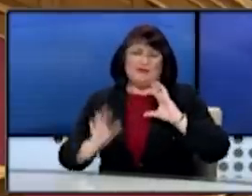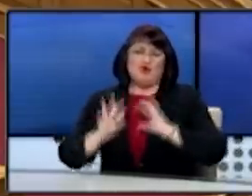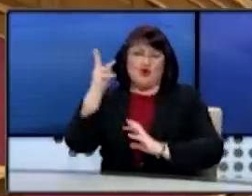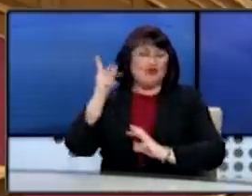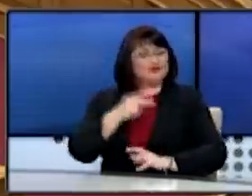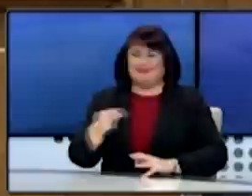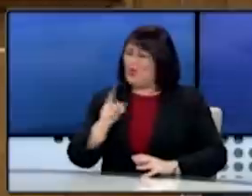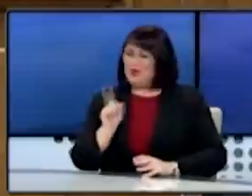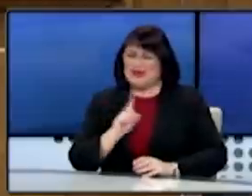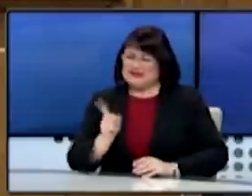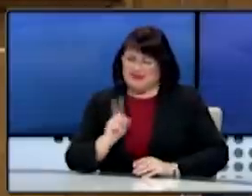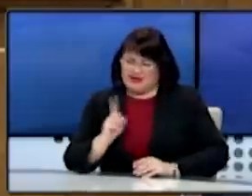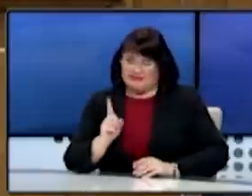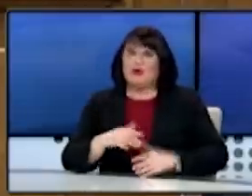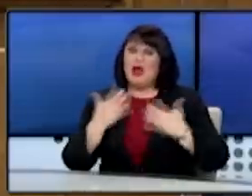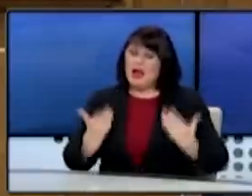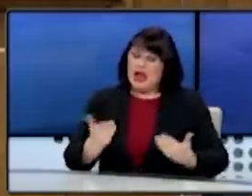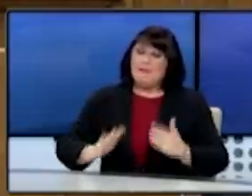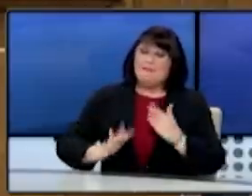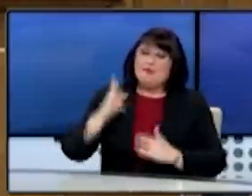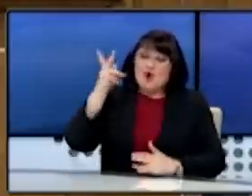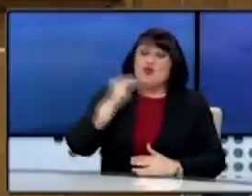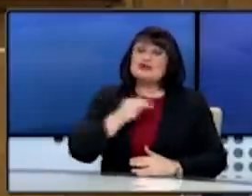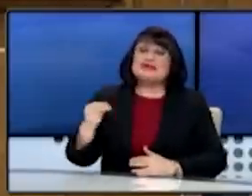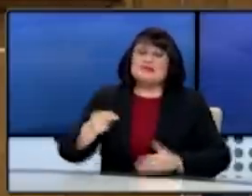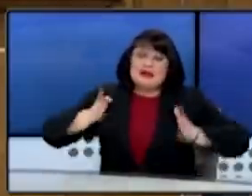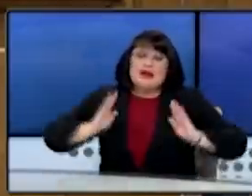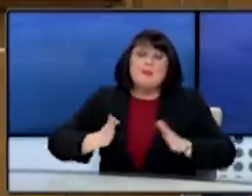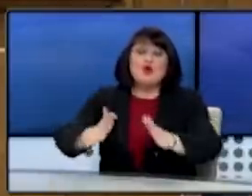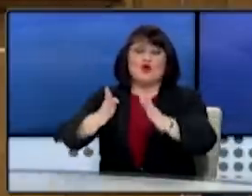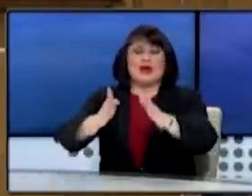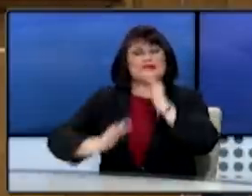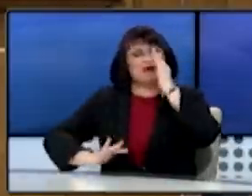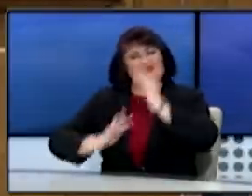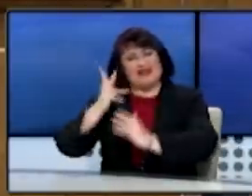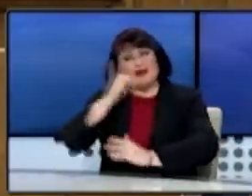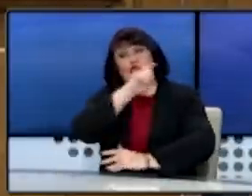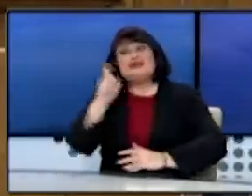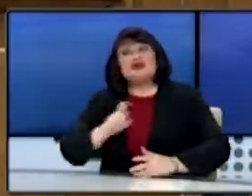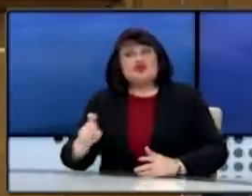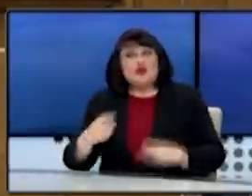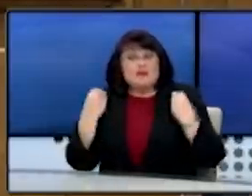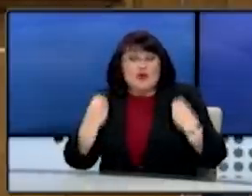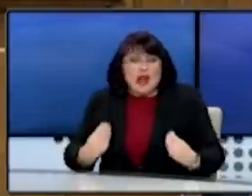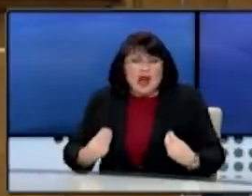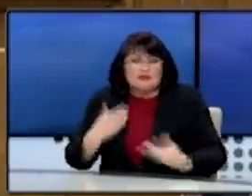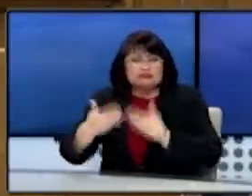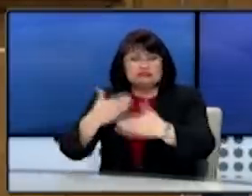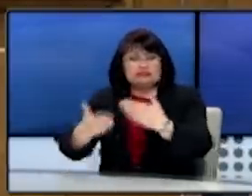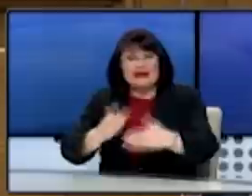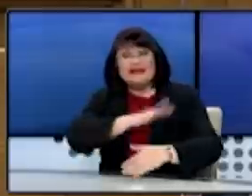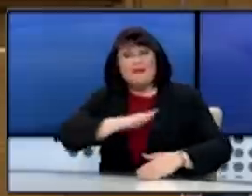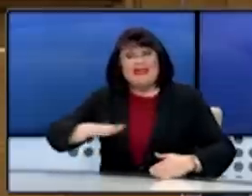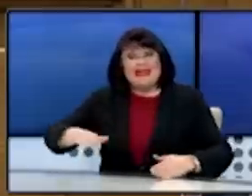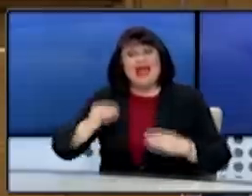πρόοδου. Όμως πρόοδος είναι να προχωράς μπροστά, να βελτιώνεις τη ζωή σου. Πρόοδος είναι τα